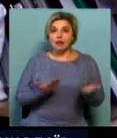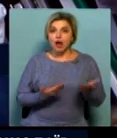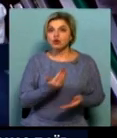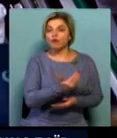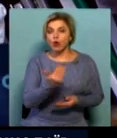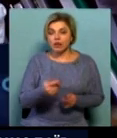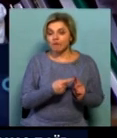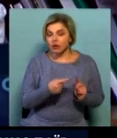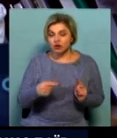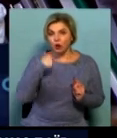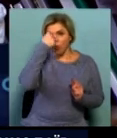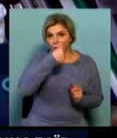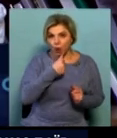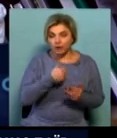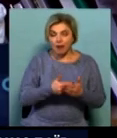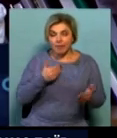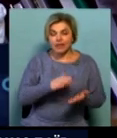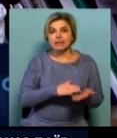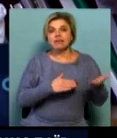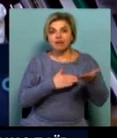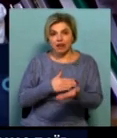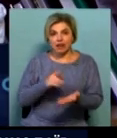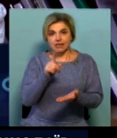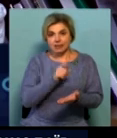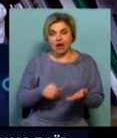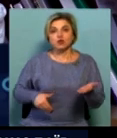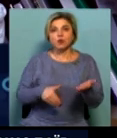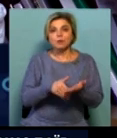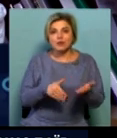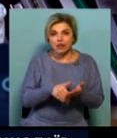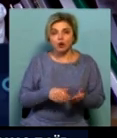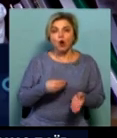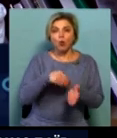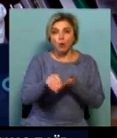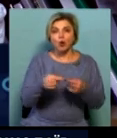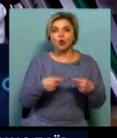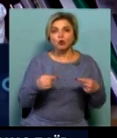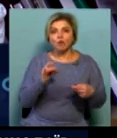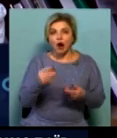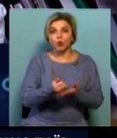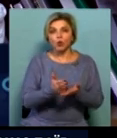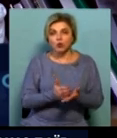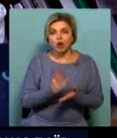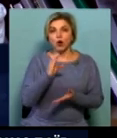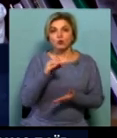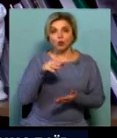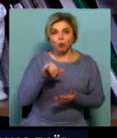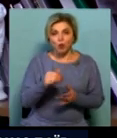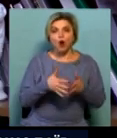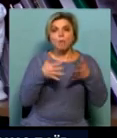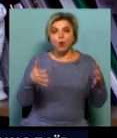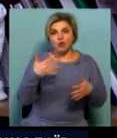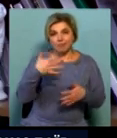на протязі року перед зверненням за субсидією купували товари, послуги на суму більш ніж 50